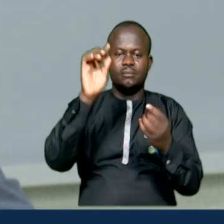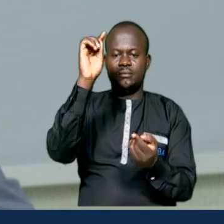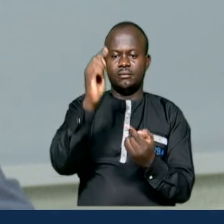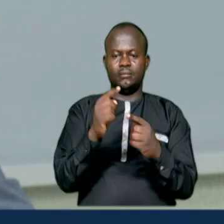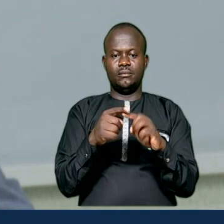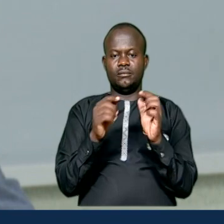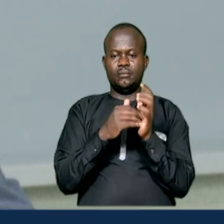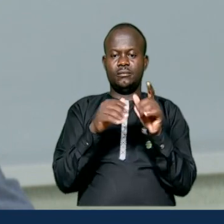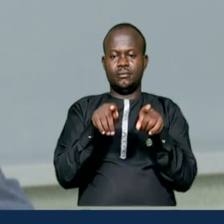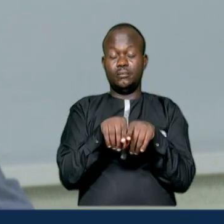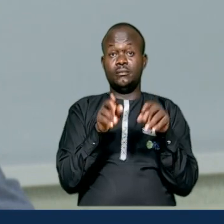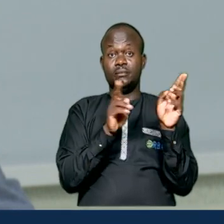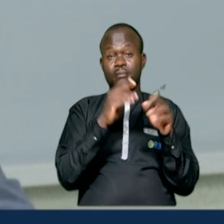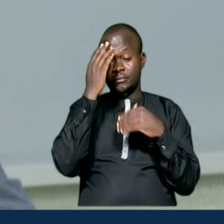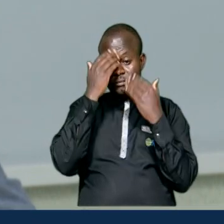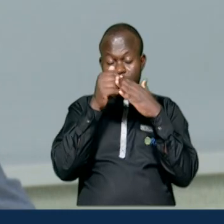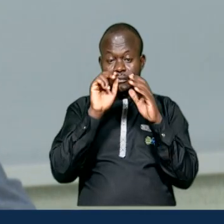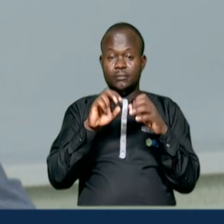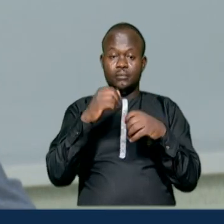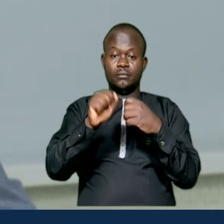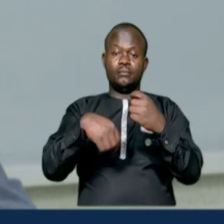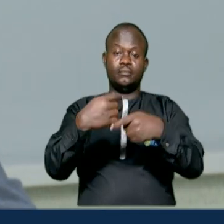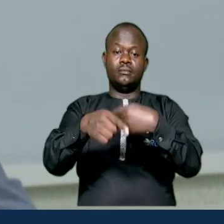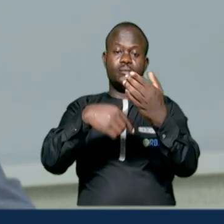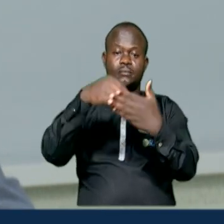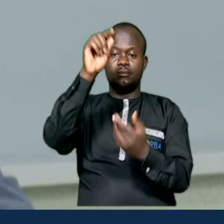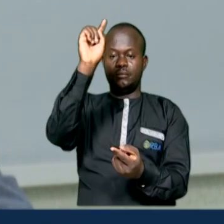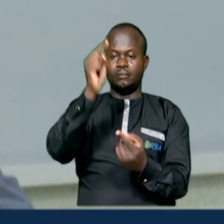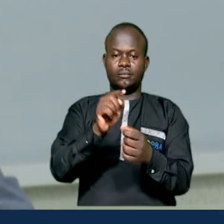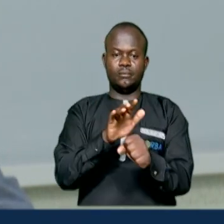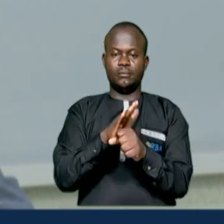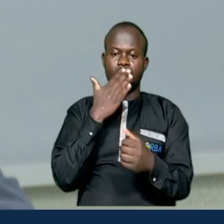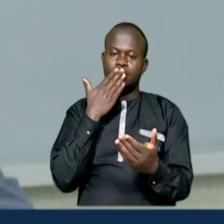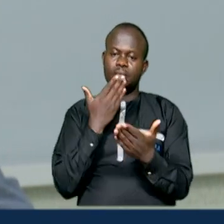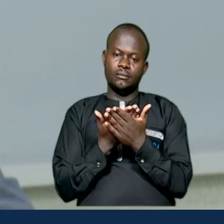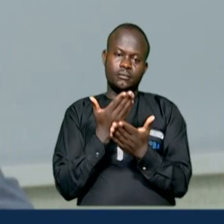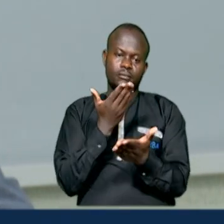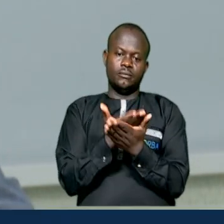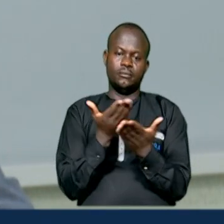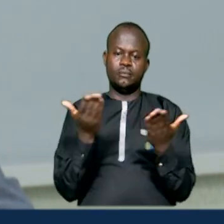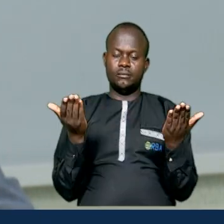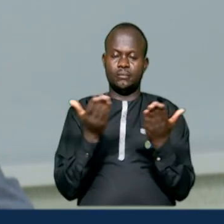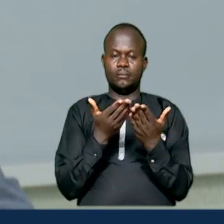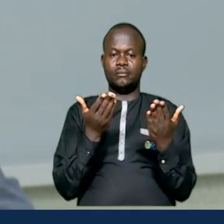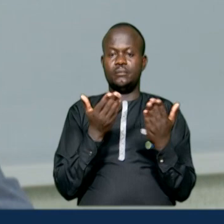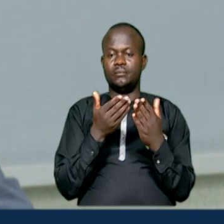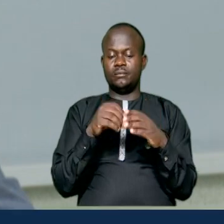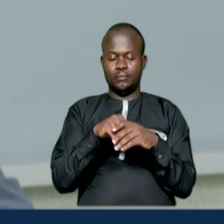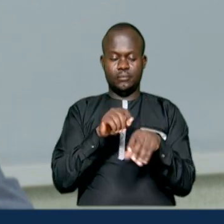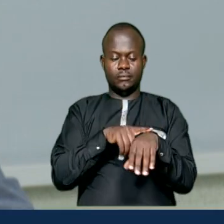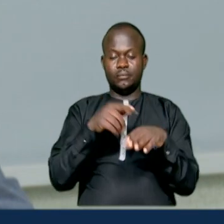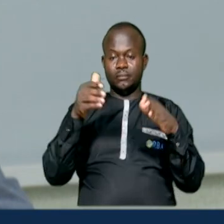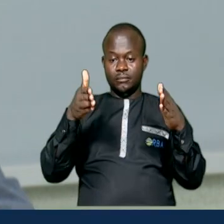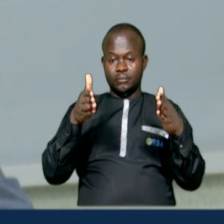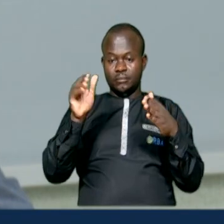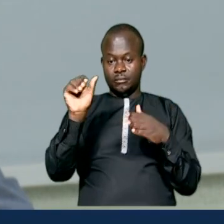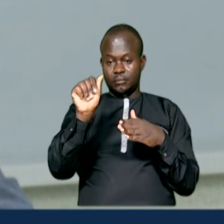ariko nkuko bisanzwe kugira ngo pressure ikomeze imanuke neza birasaba ko ni season A turimo ubu